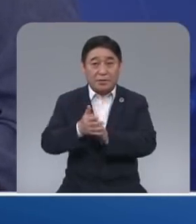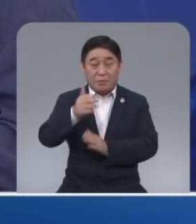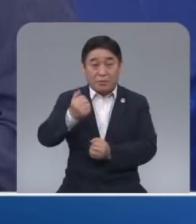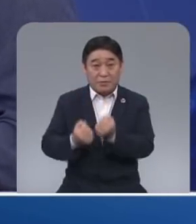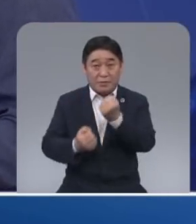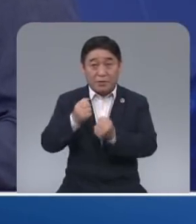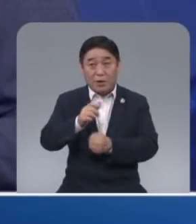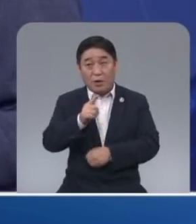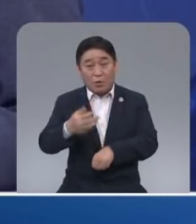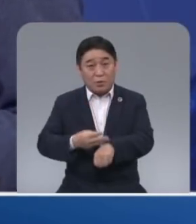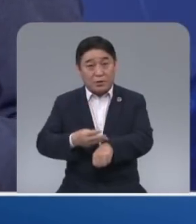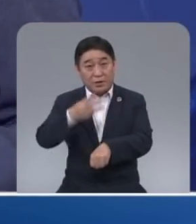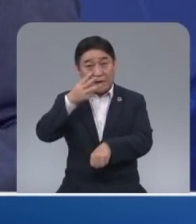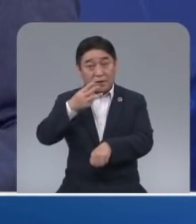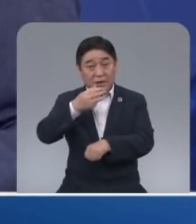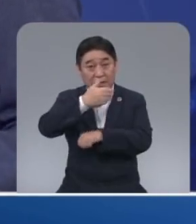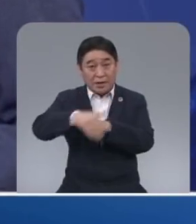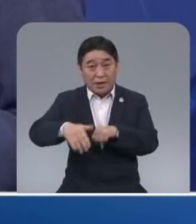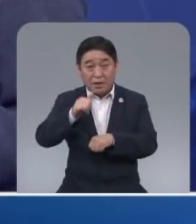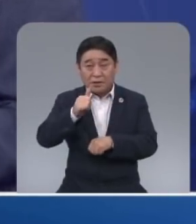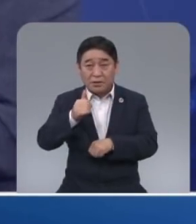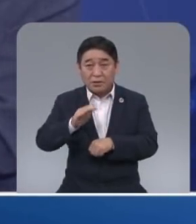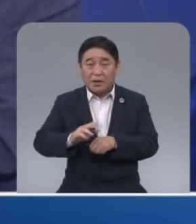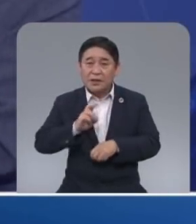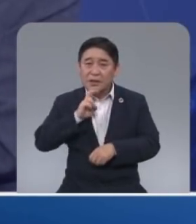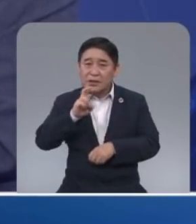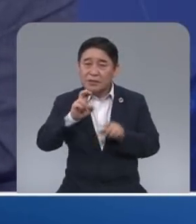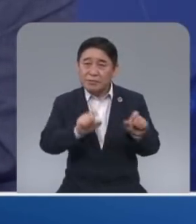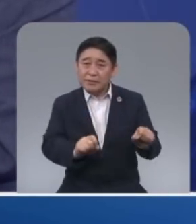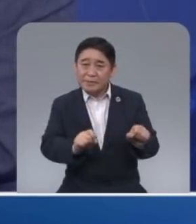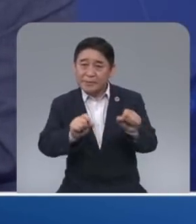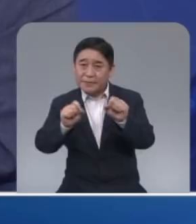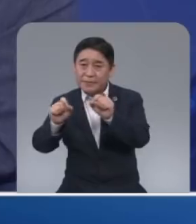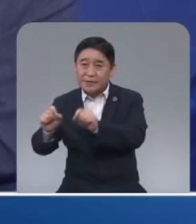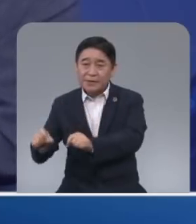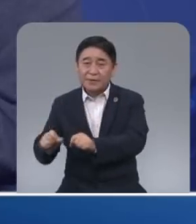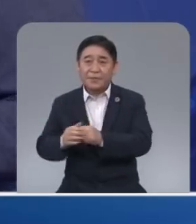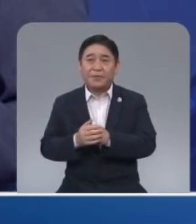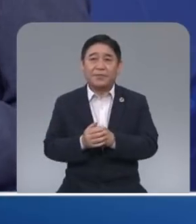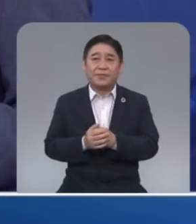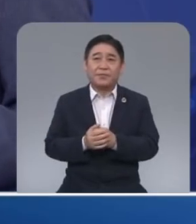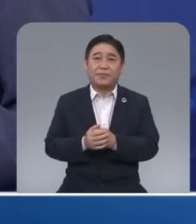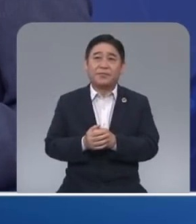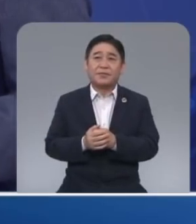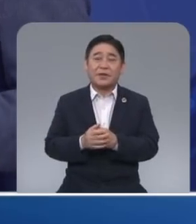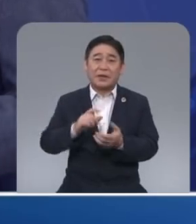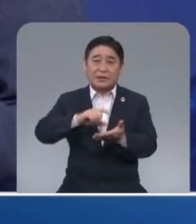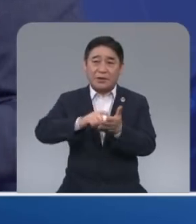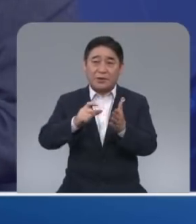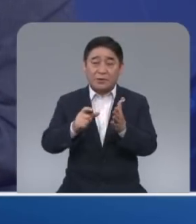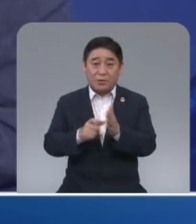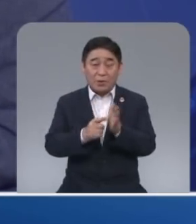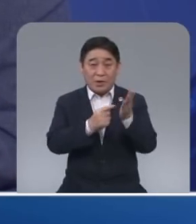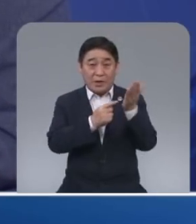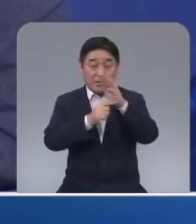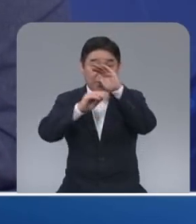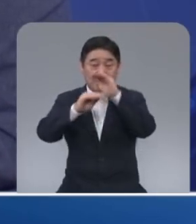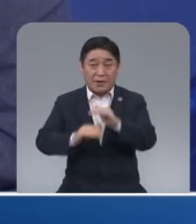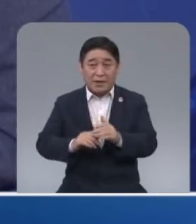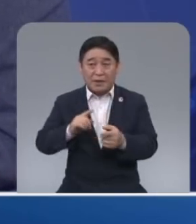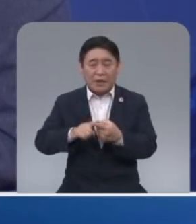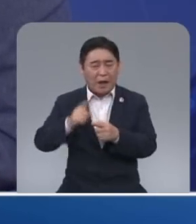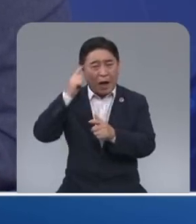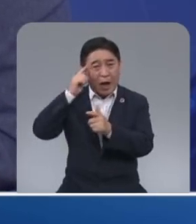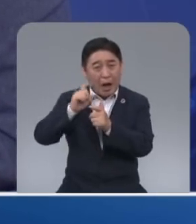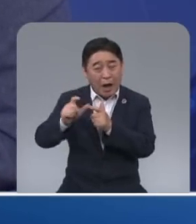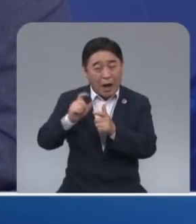정례 브리핑이 오후 3시에 예정이 돼 있었는데 20분 정도 이제 좀 미뤄진 상황 아니겠습니까? 그만큼 이제 발표 내용 접종에 대해서 좀